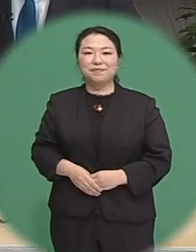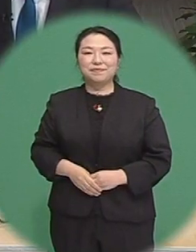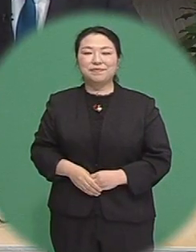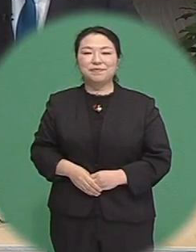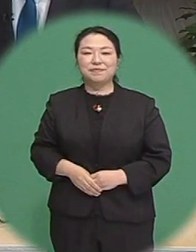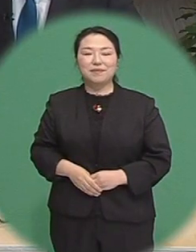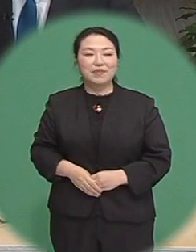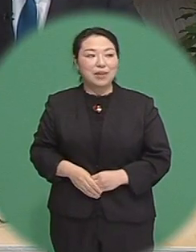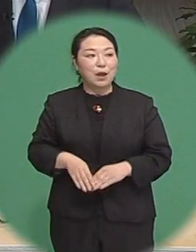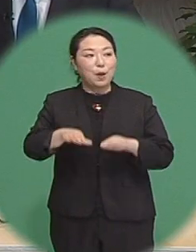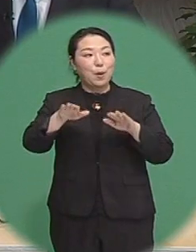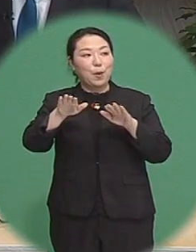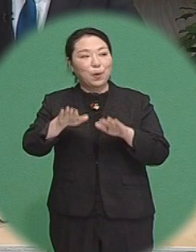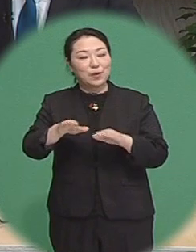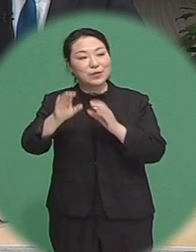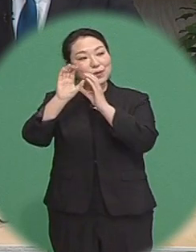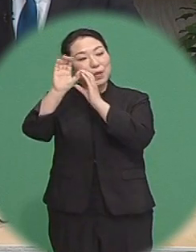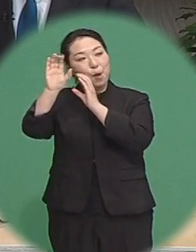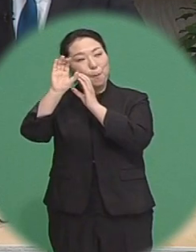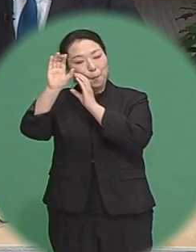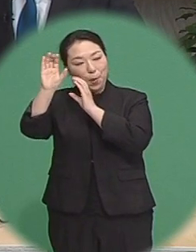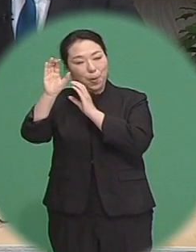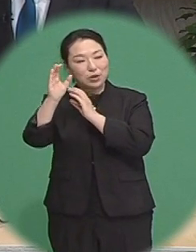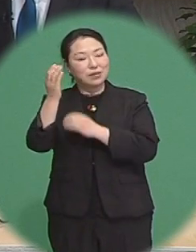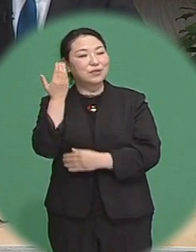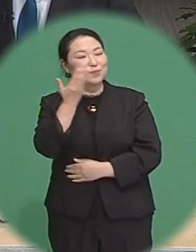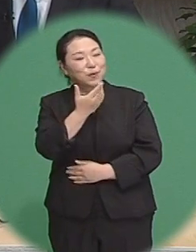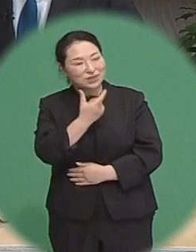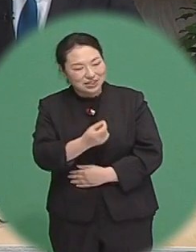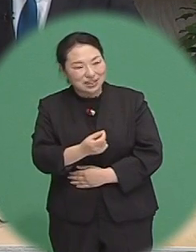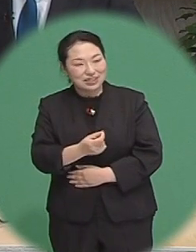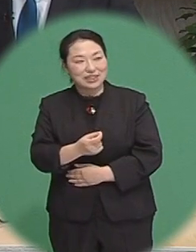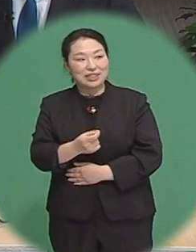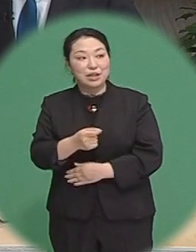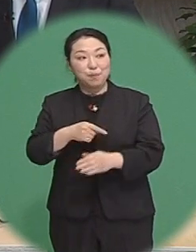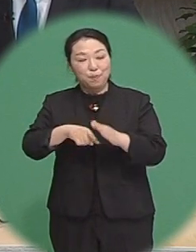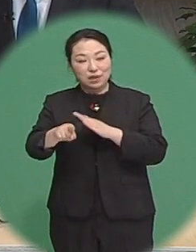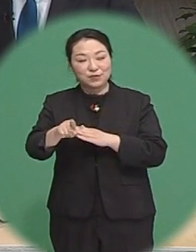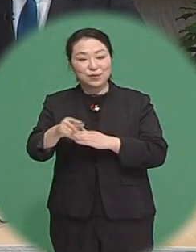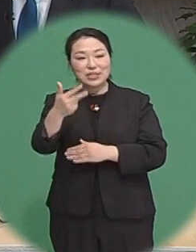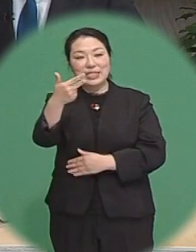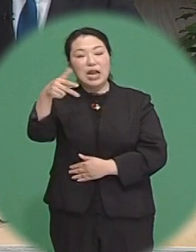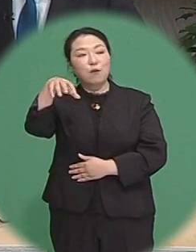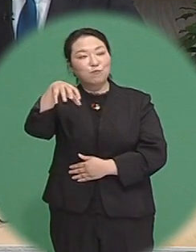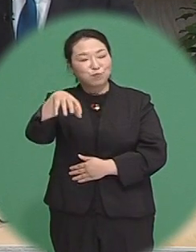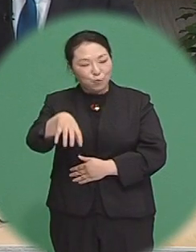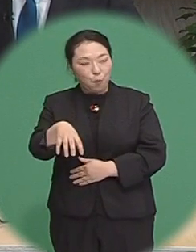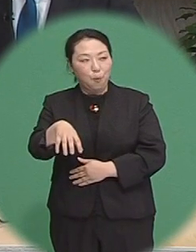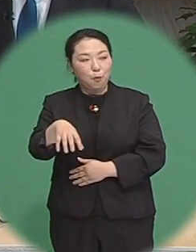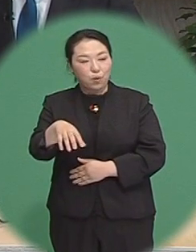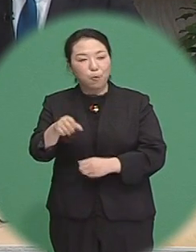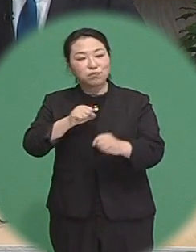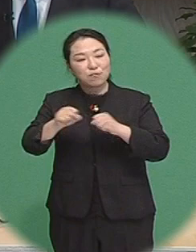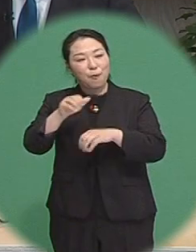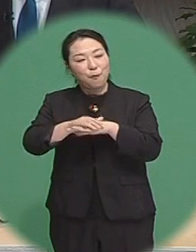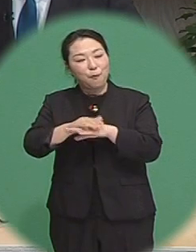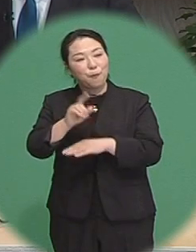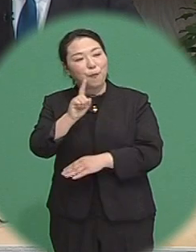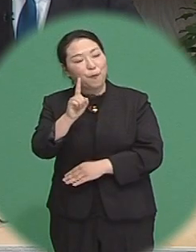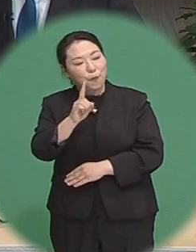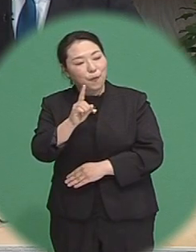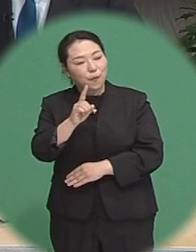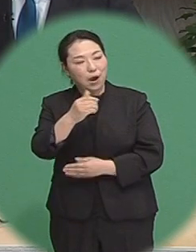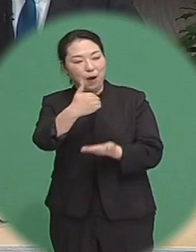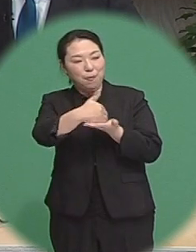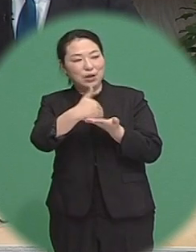からは今年の展望について伺ってまいります初めに今年市役所をどのように運営していくのかについ